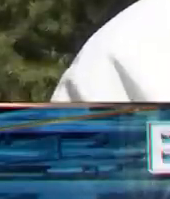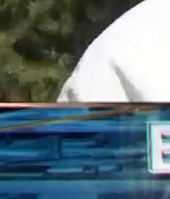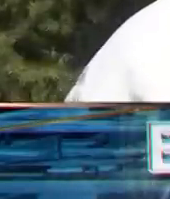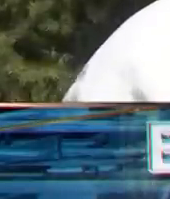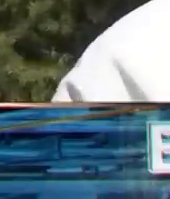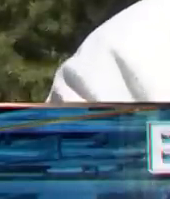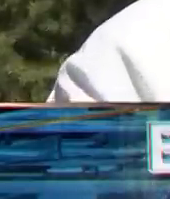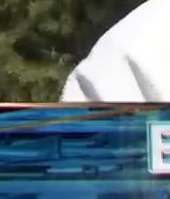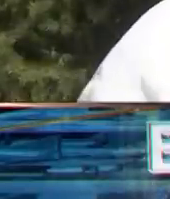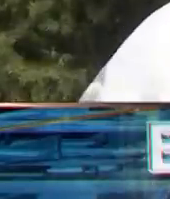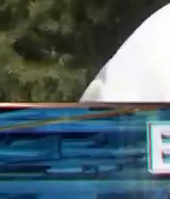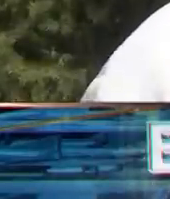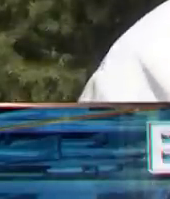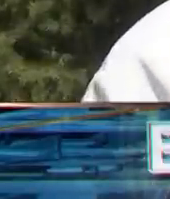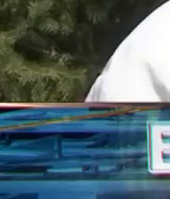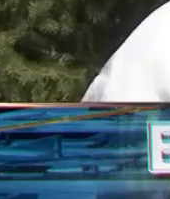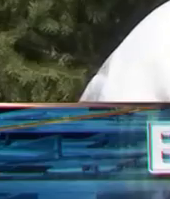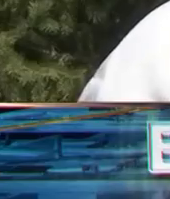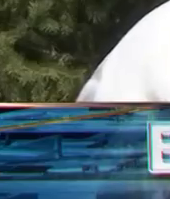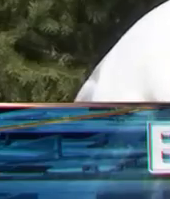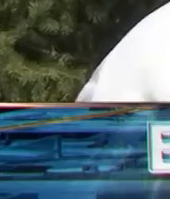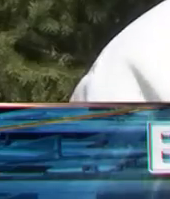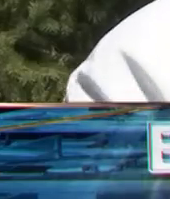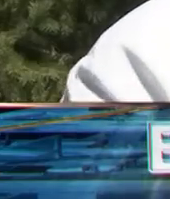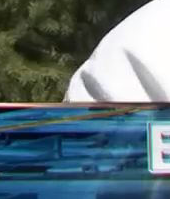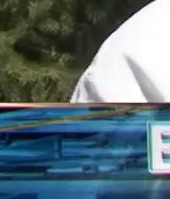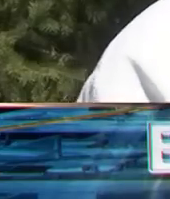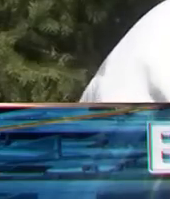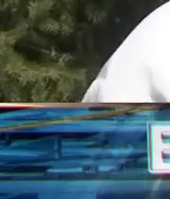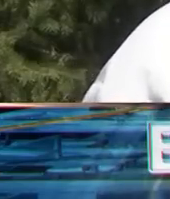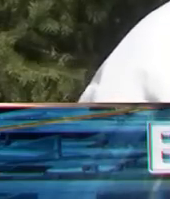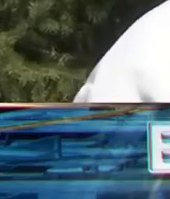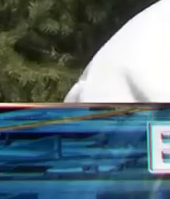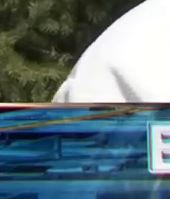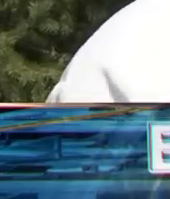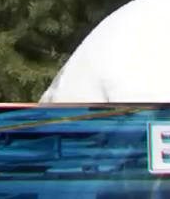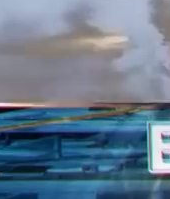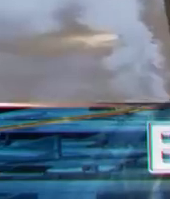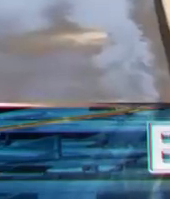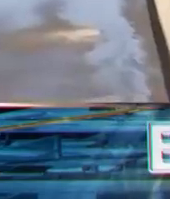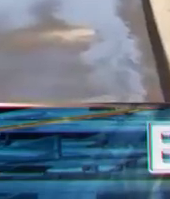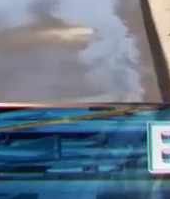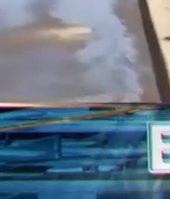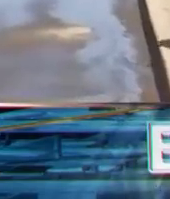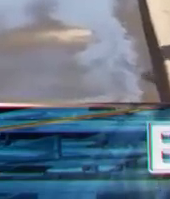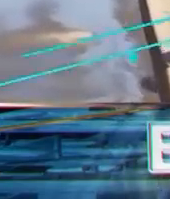киімдері маскымен, одан кей жағы бір реттік костюммен, одан кей жағы растворлармен толық қамтамасыз